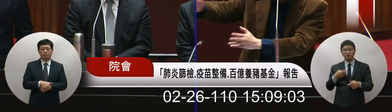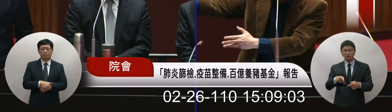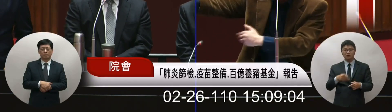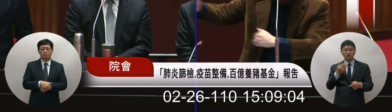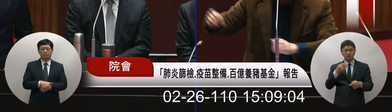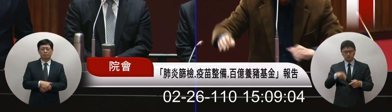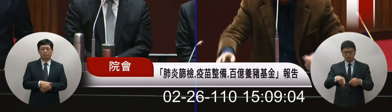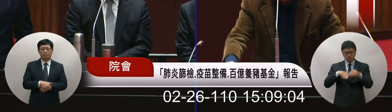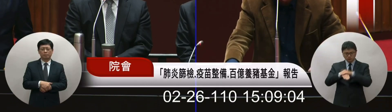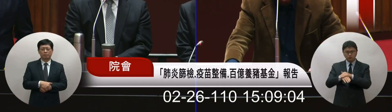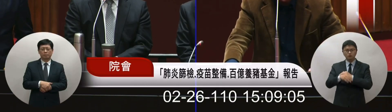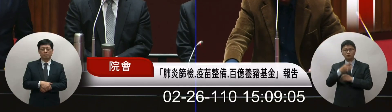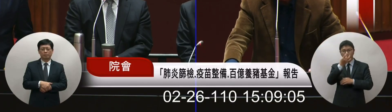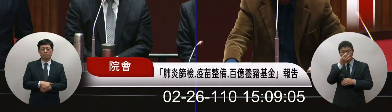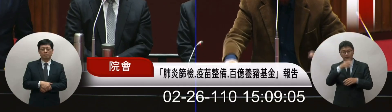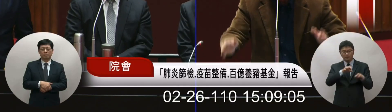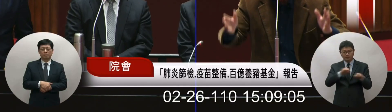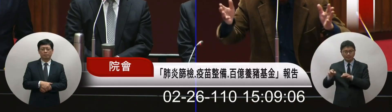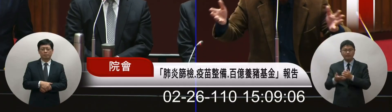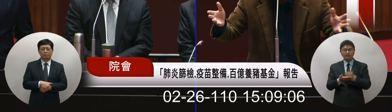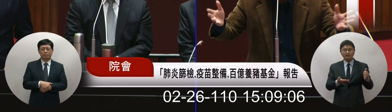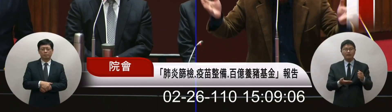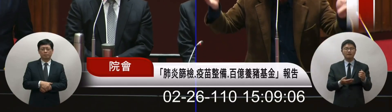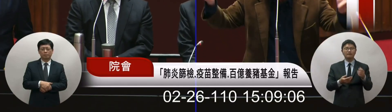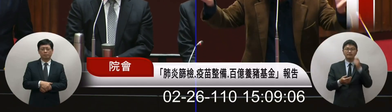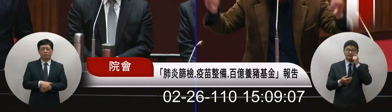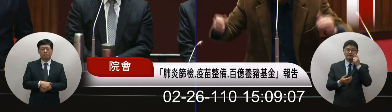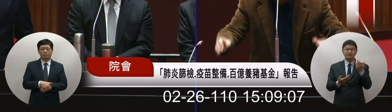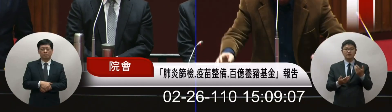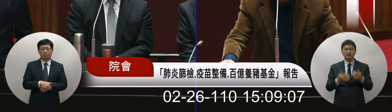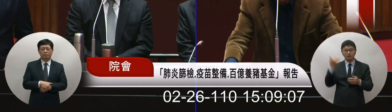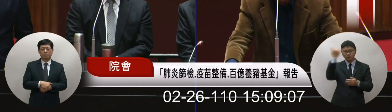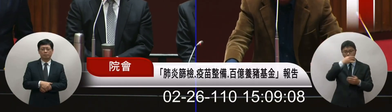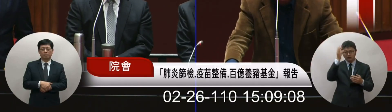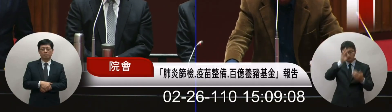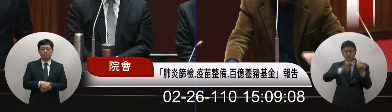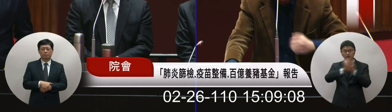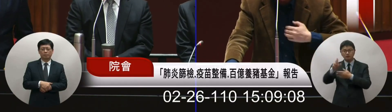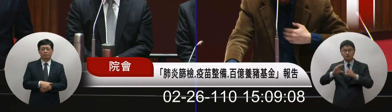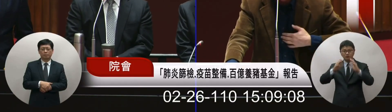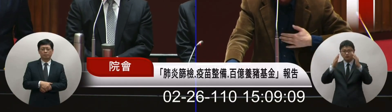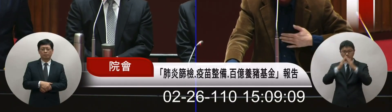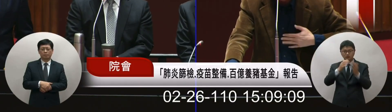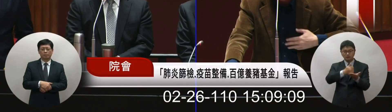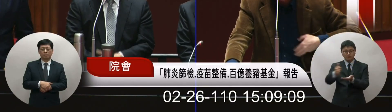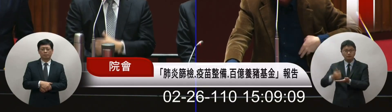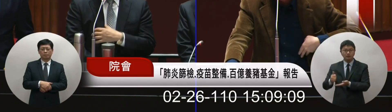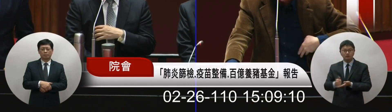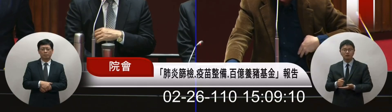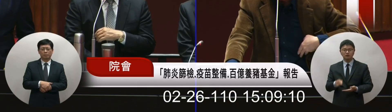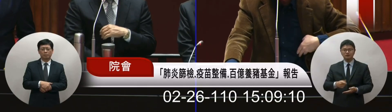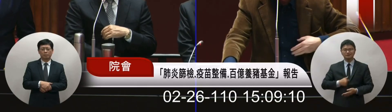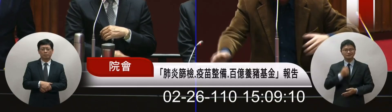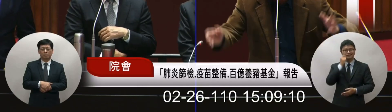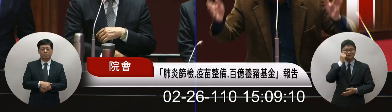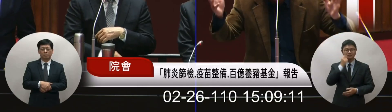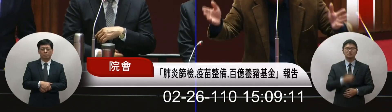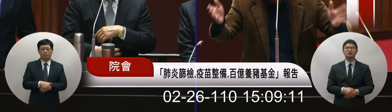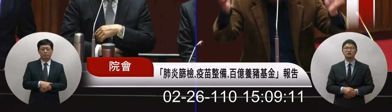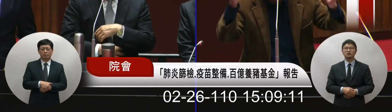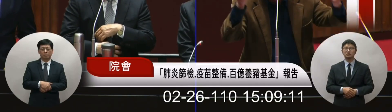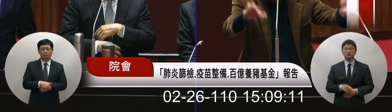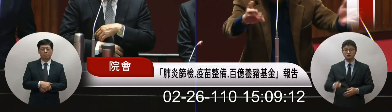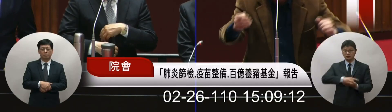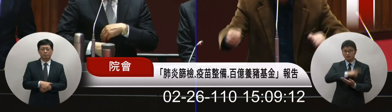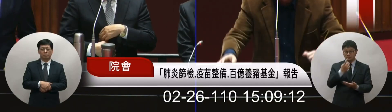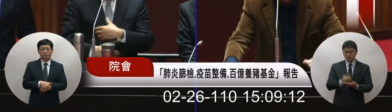有办法延后出货的，你临时要去找国外的市场有那么容易吗？要把它全部